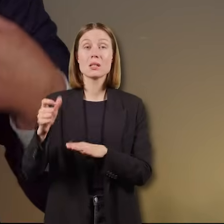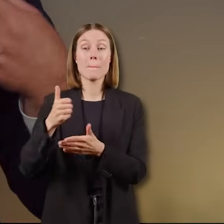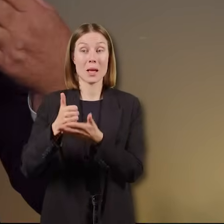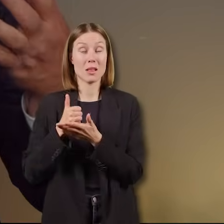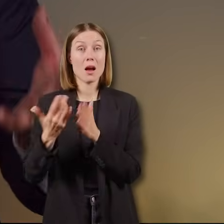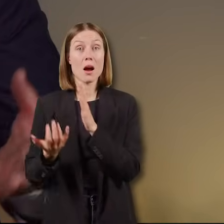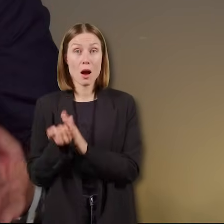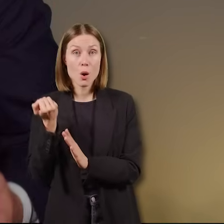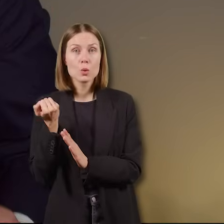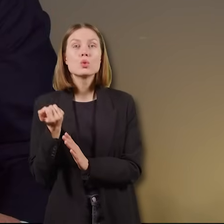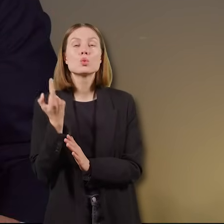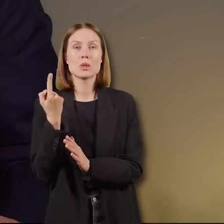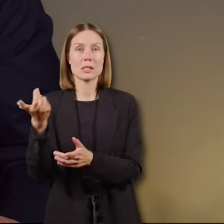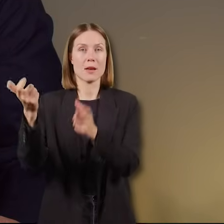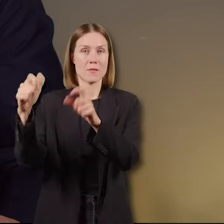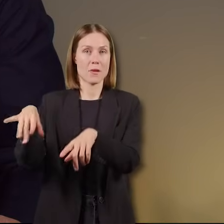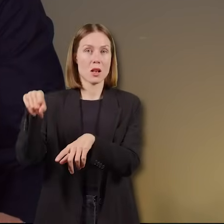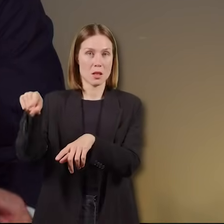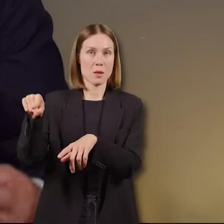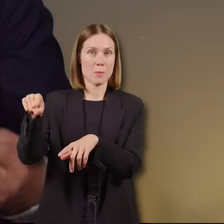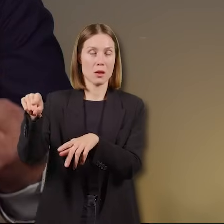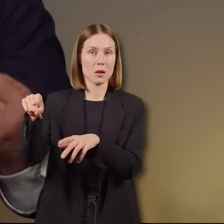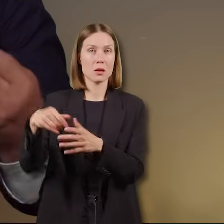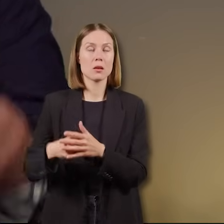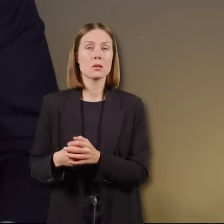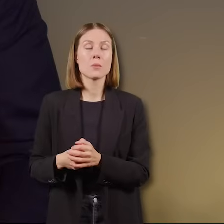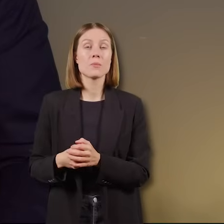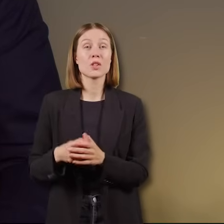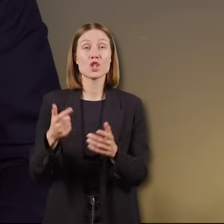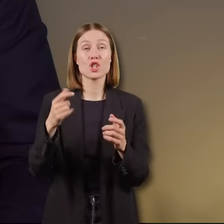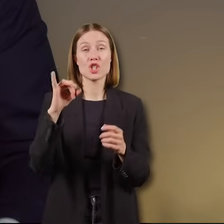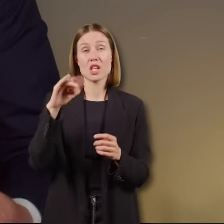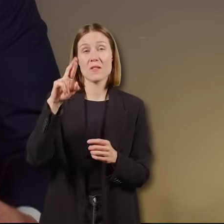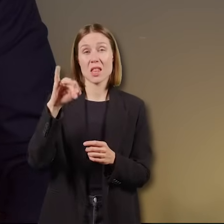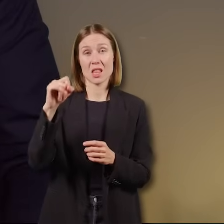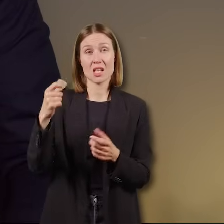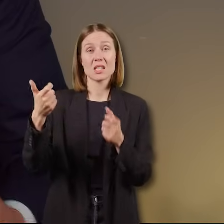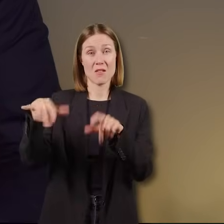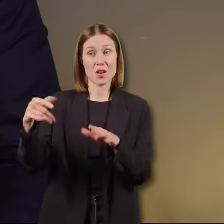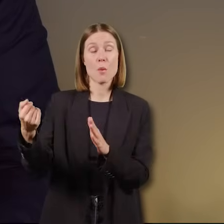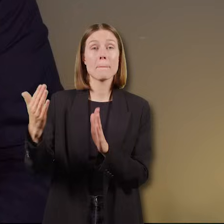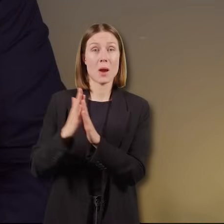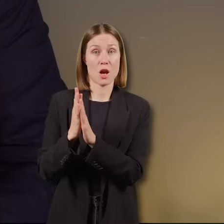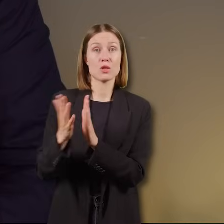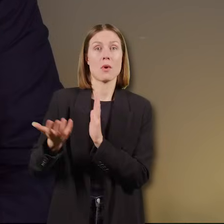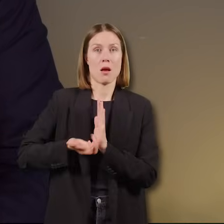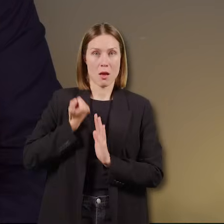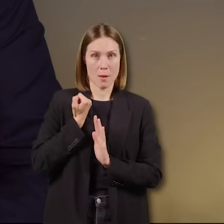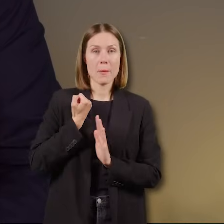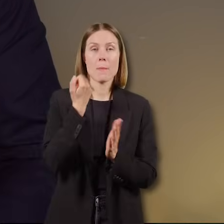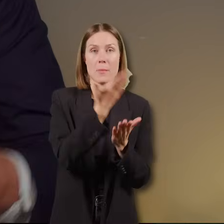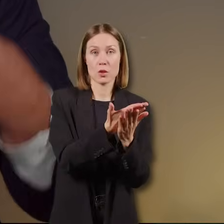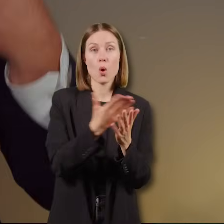gauni iš savivaldybės prašymais. Iš Širvintų savivaldybės aš tos prašymus gavau ir juos pateikiau, iš